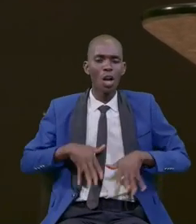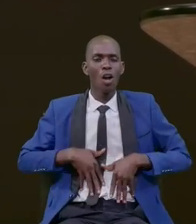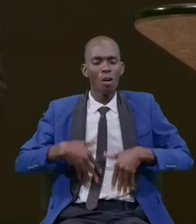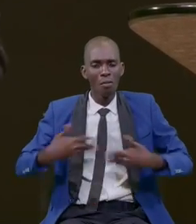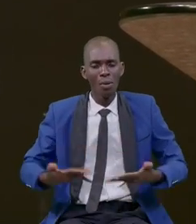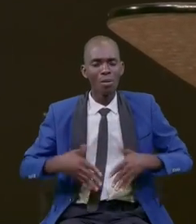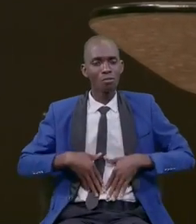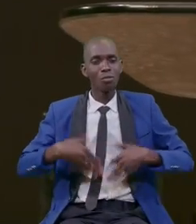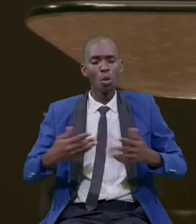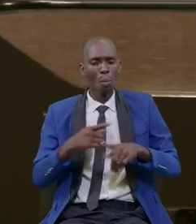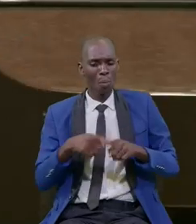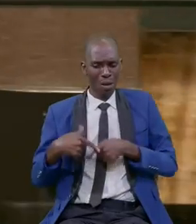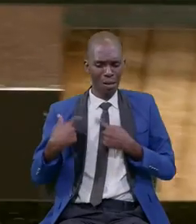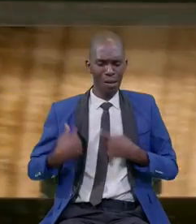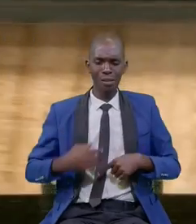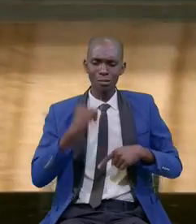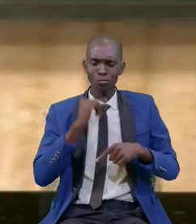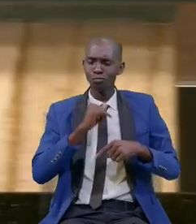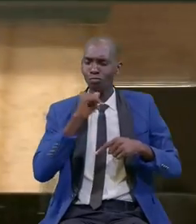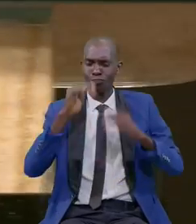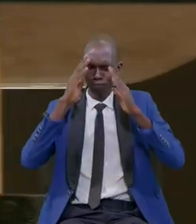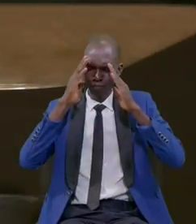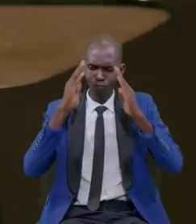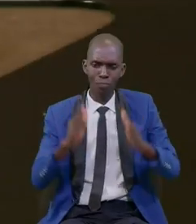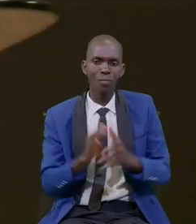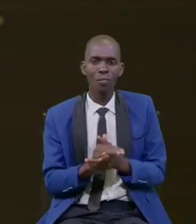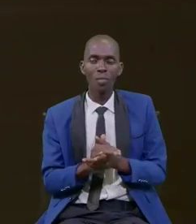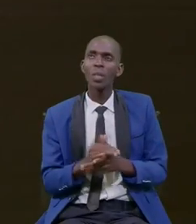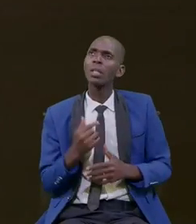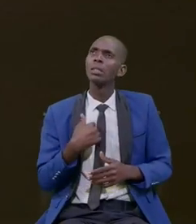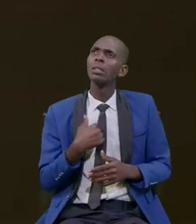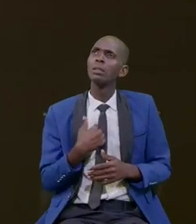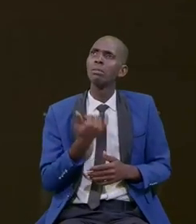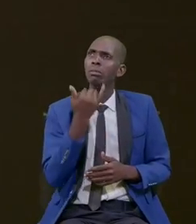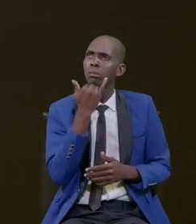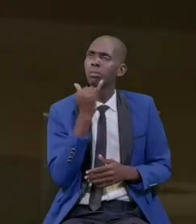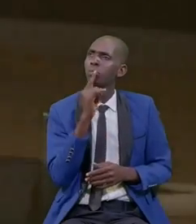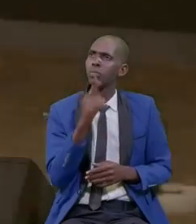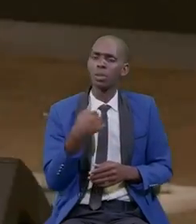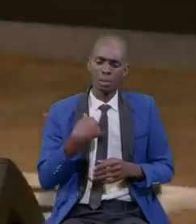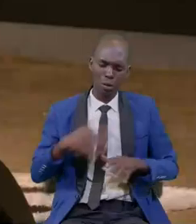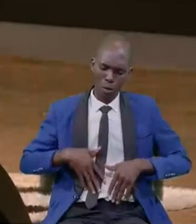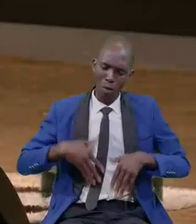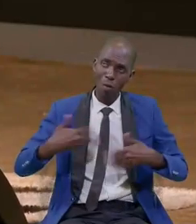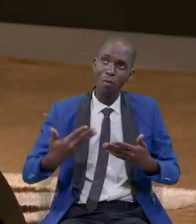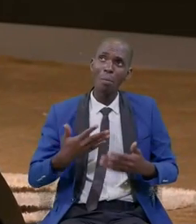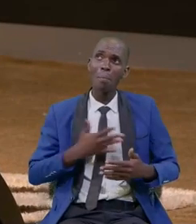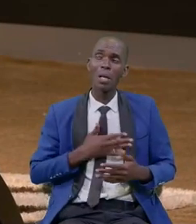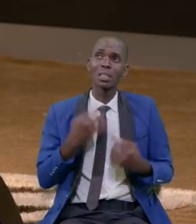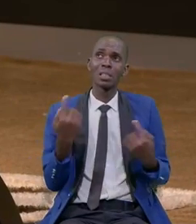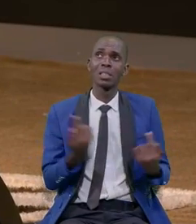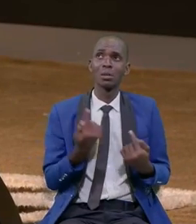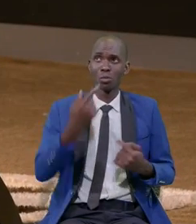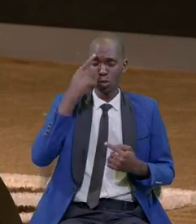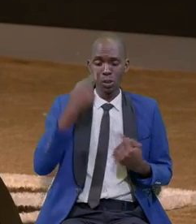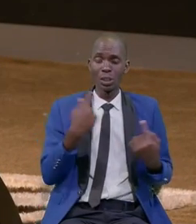n'est pas là. Ils ne pensent pas que je confesse ce péché. C'est parce que le